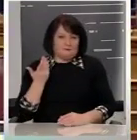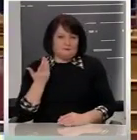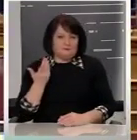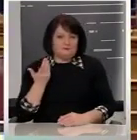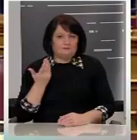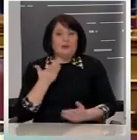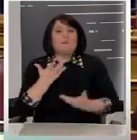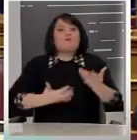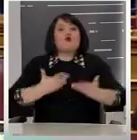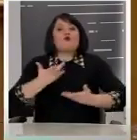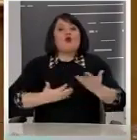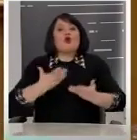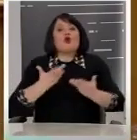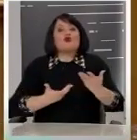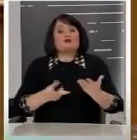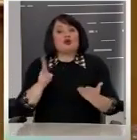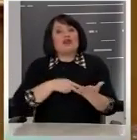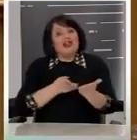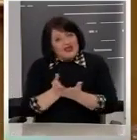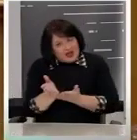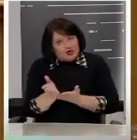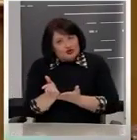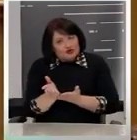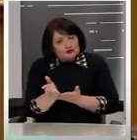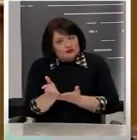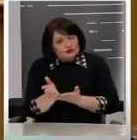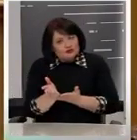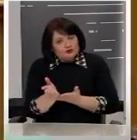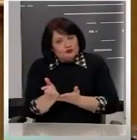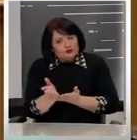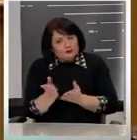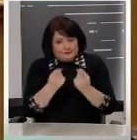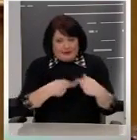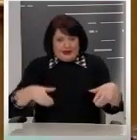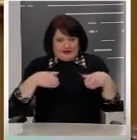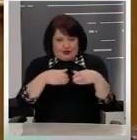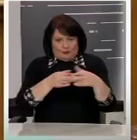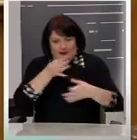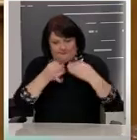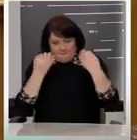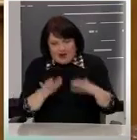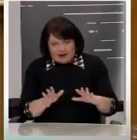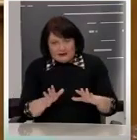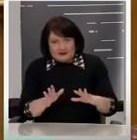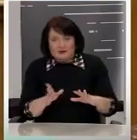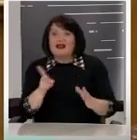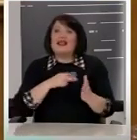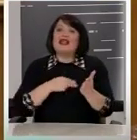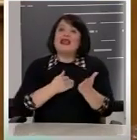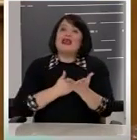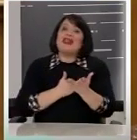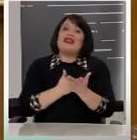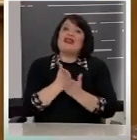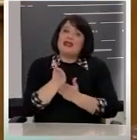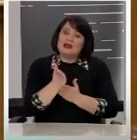αυτός ο προπολογισμός είναι δίκαιος. Στην Επιτροπή είχα πει ότι είναι δίκαιος εντός